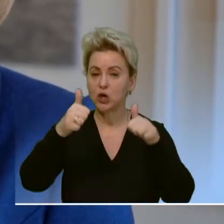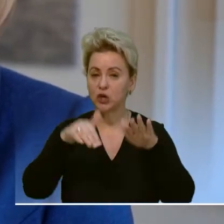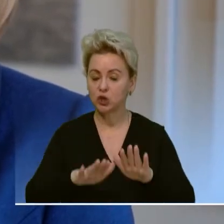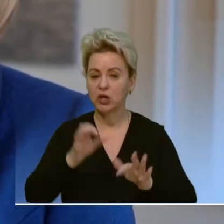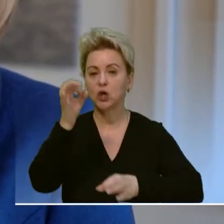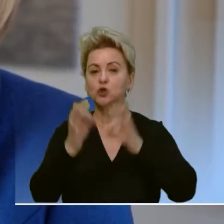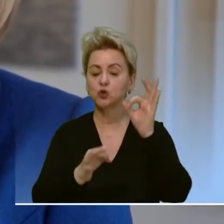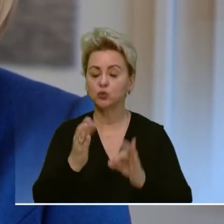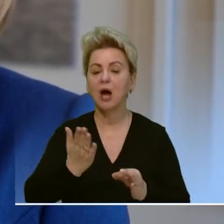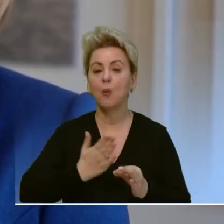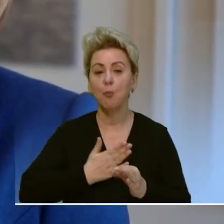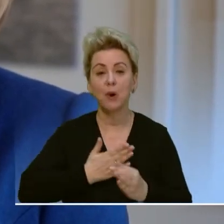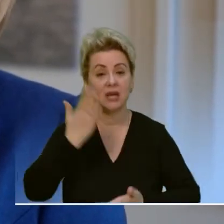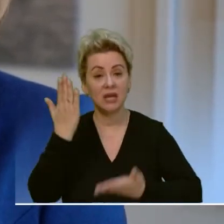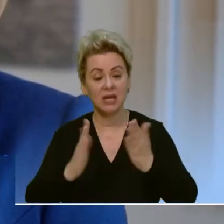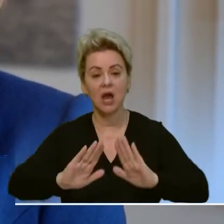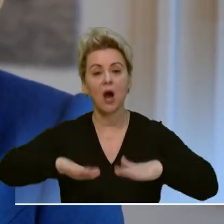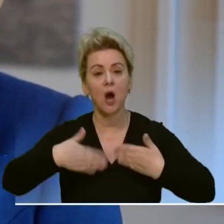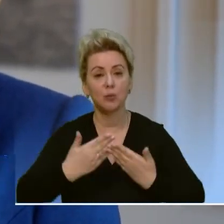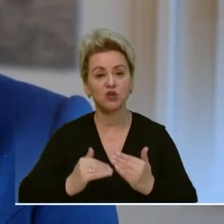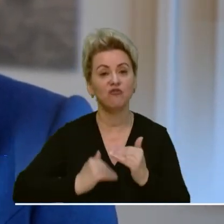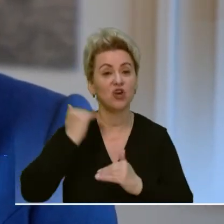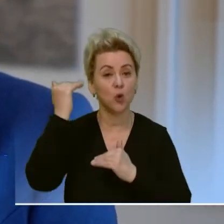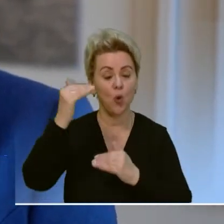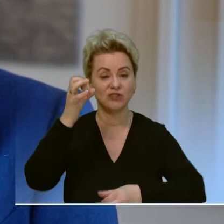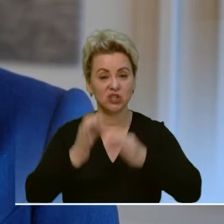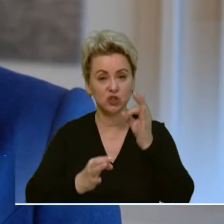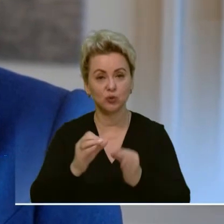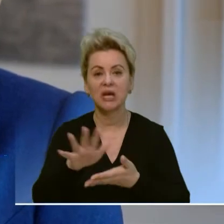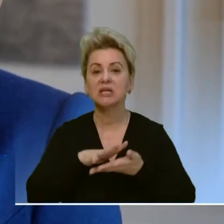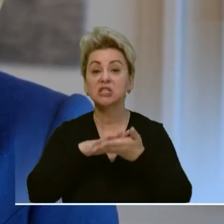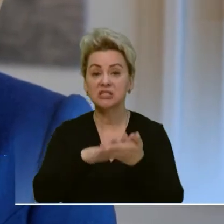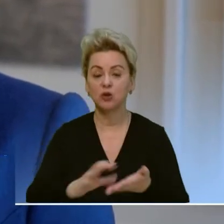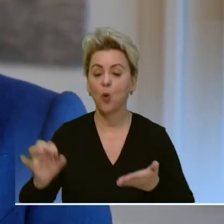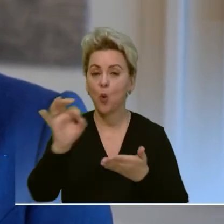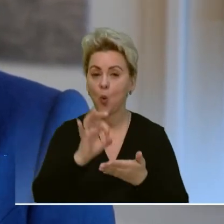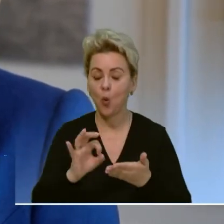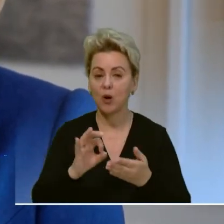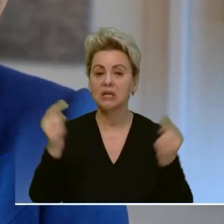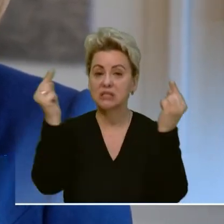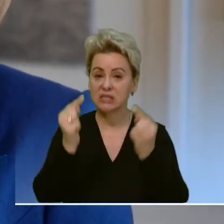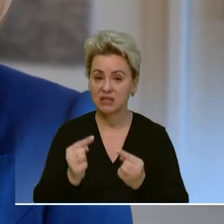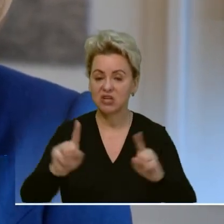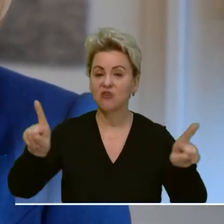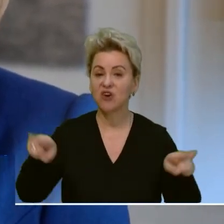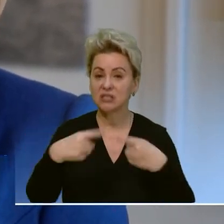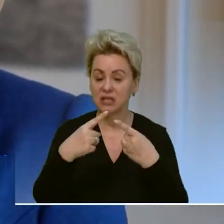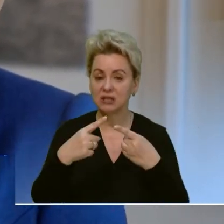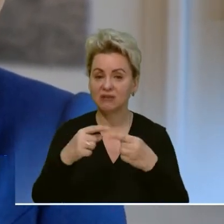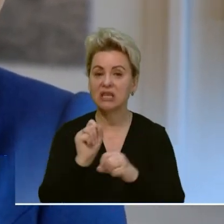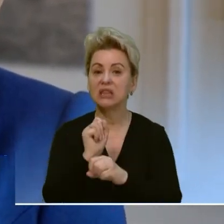решения суда, мы либо обратимся в Верховный суд с иском о, соответственно,